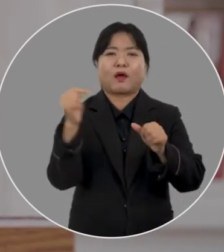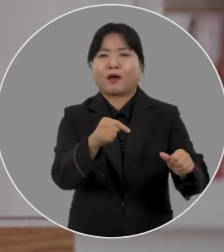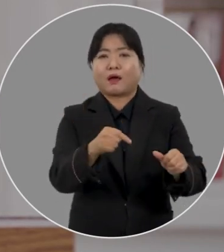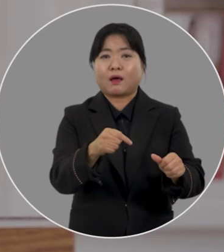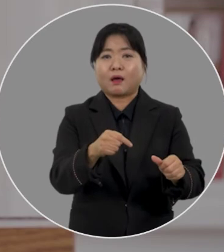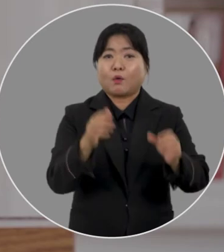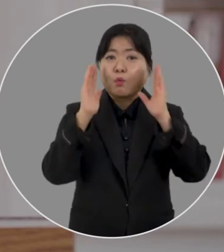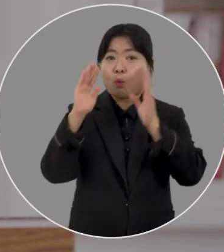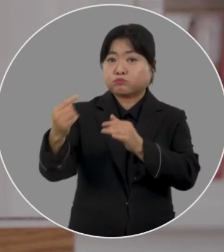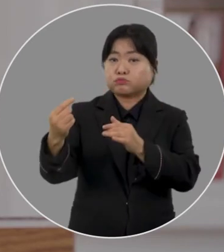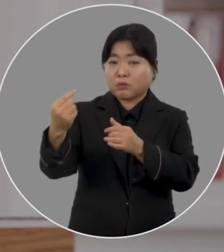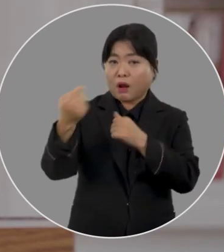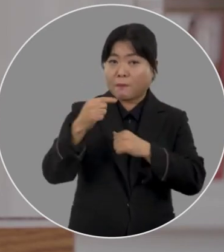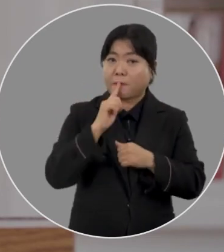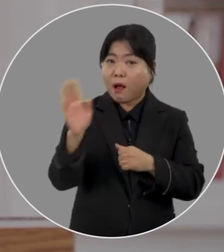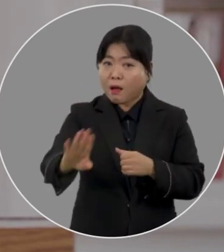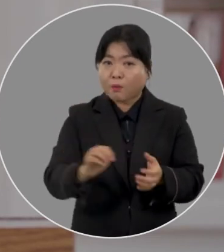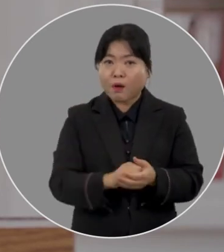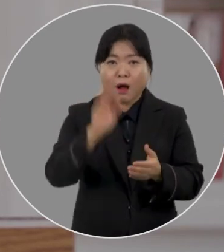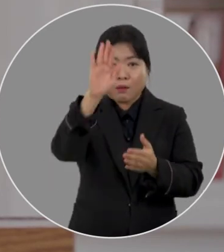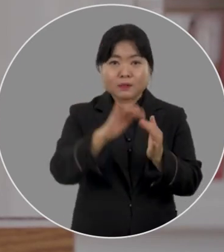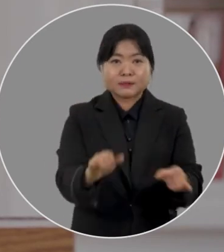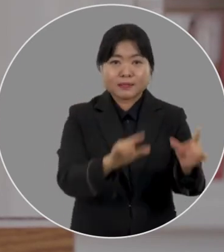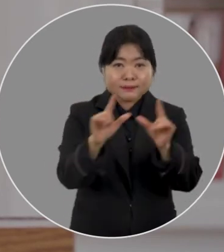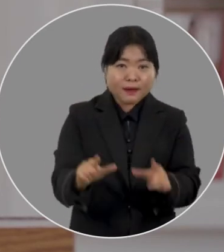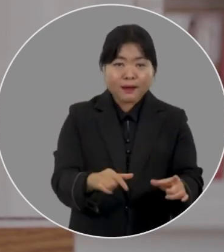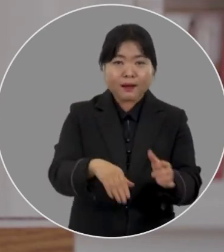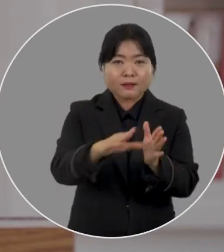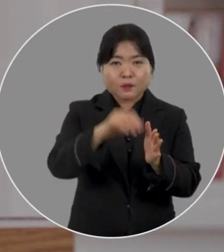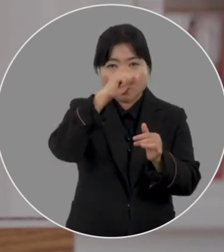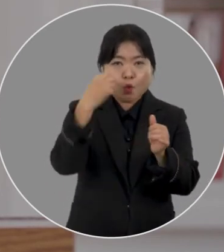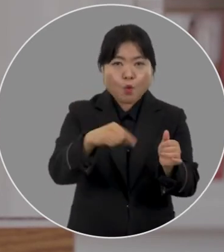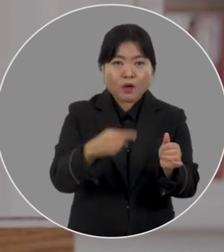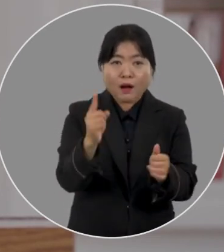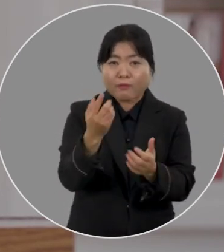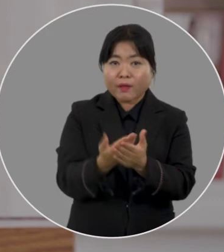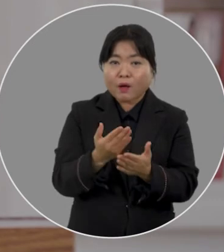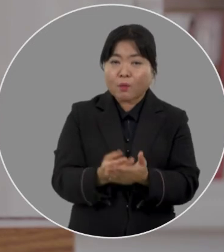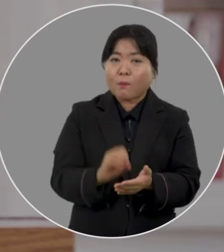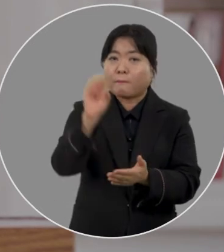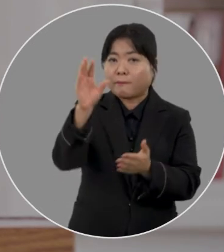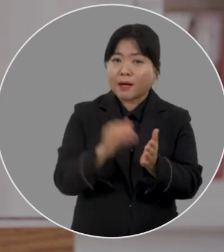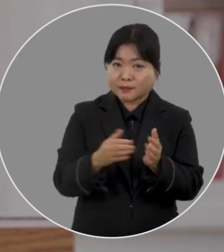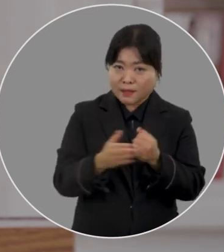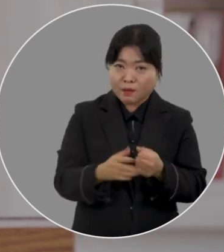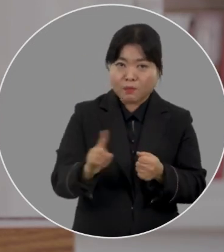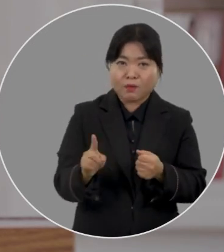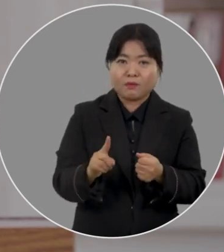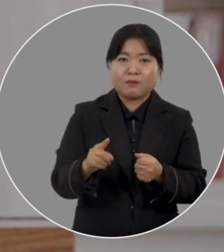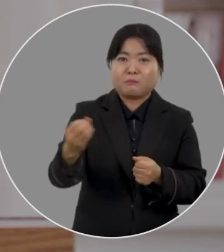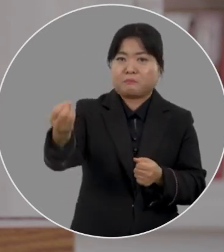공부하라는 얘기는 별로 안 하고 앞으로 인생 살아갈 교훈을 하나 달라고 얘기를 하니까 그럼